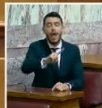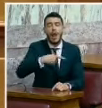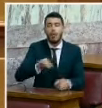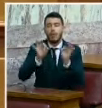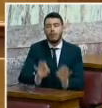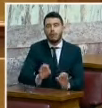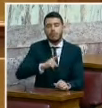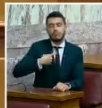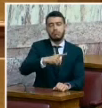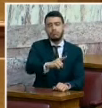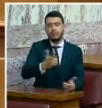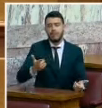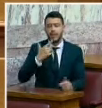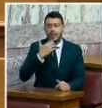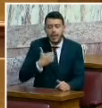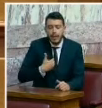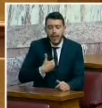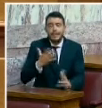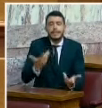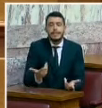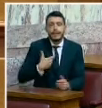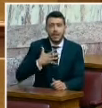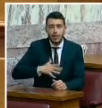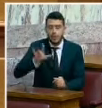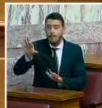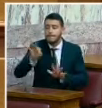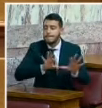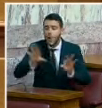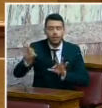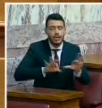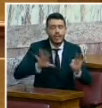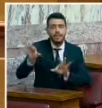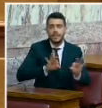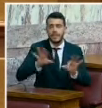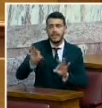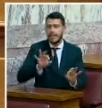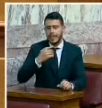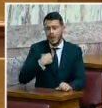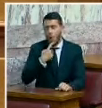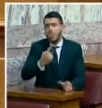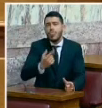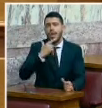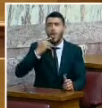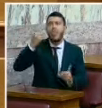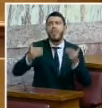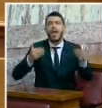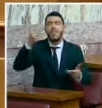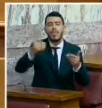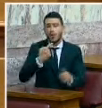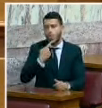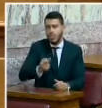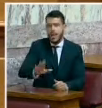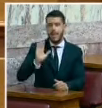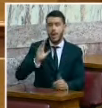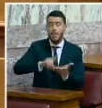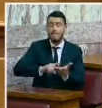να συγκρατήσουμε τους αριθμούς των προσλήψεων. Μα γιατί εγώ δεν τάζω λαγούς με πετραχίλια. Εγώ ξέρω ότι αν δεν κάνουμε ένα πρόσθετο σημάζεμα στο